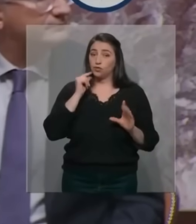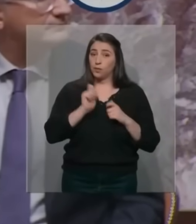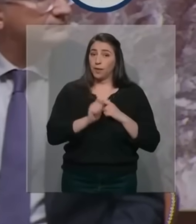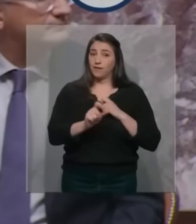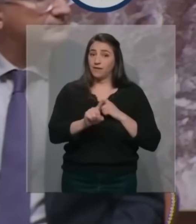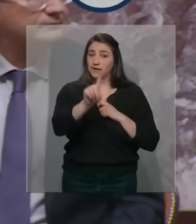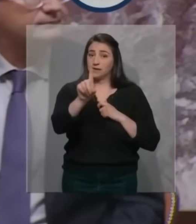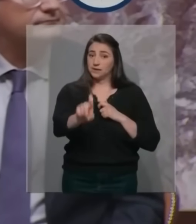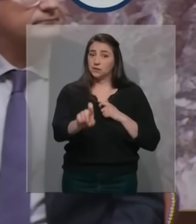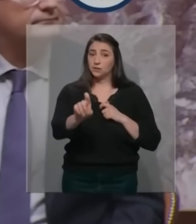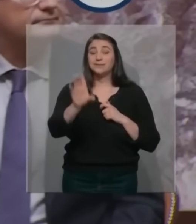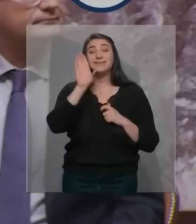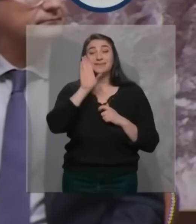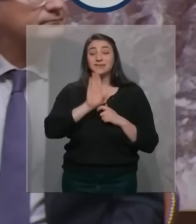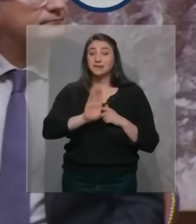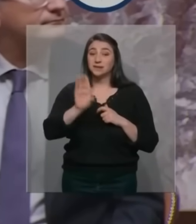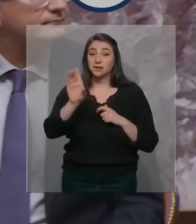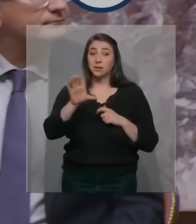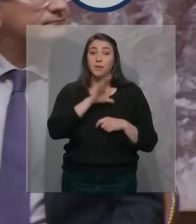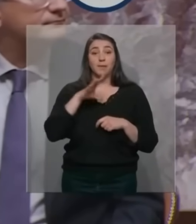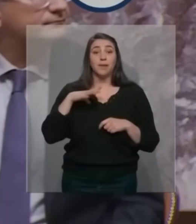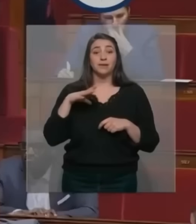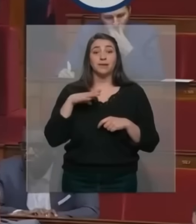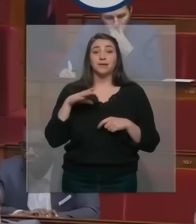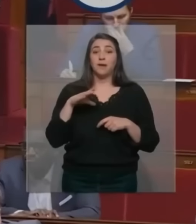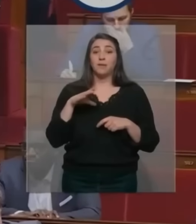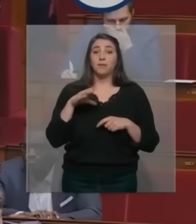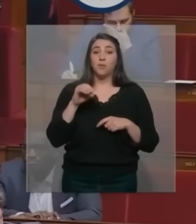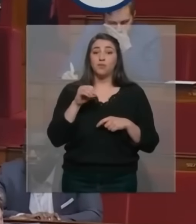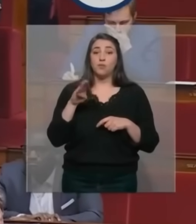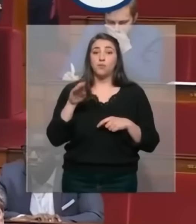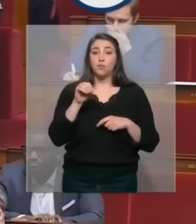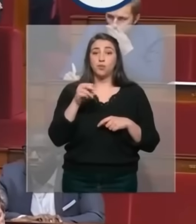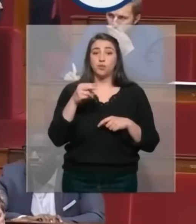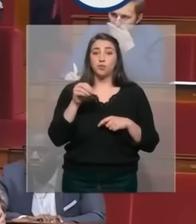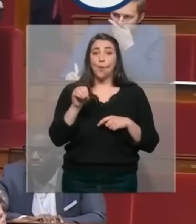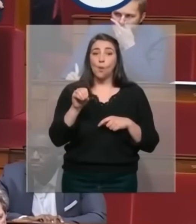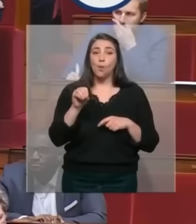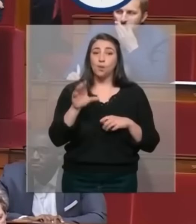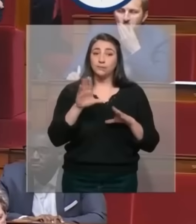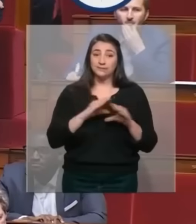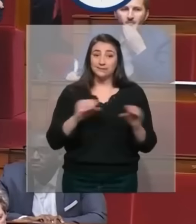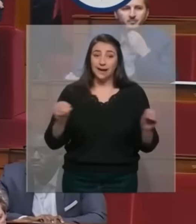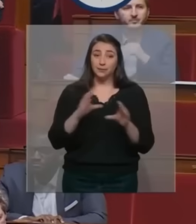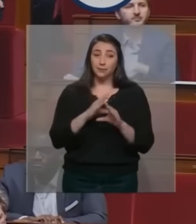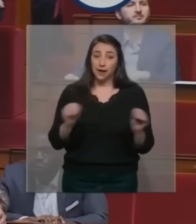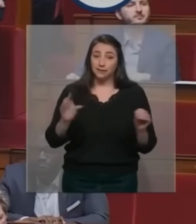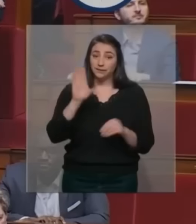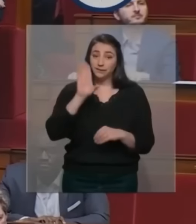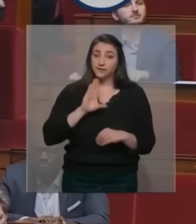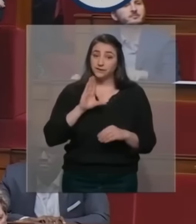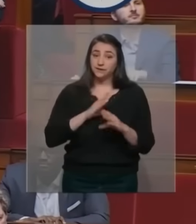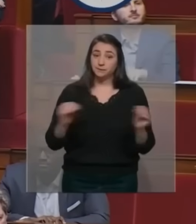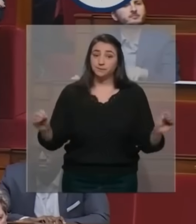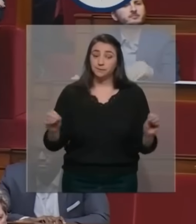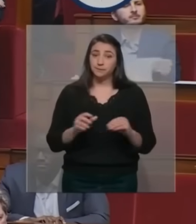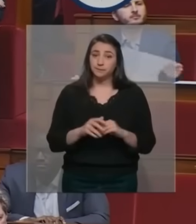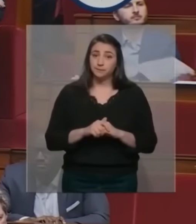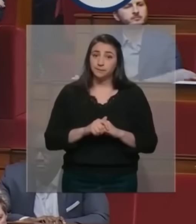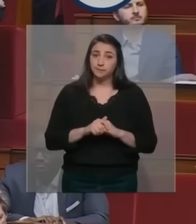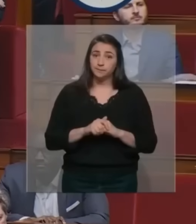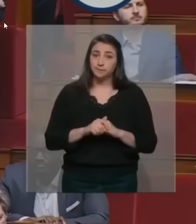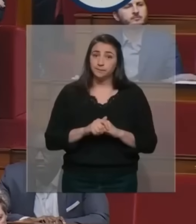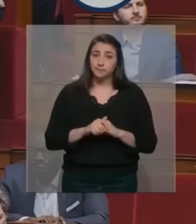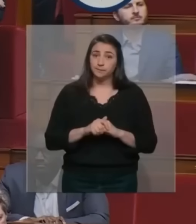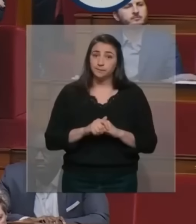vous plaît madame auonau je vous remercie mes chers collègues s'il vous plaît s'il vous plaît un peu de C ou il est colè le dologu